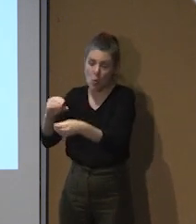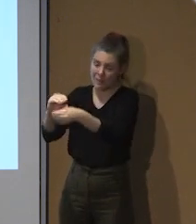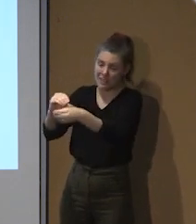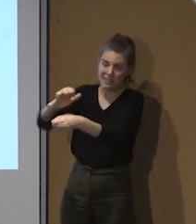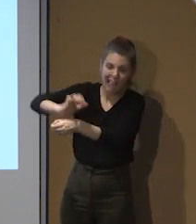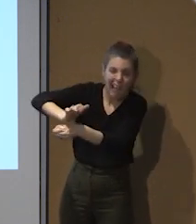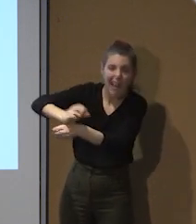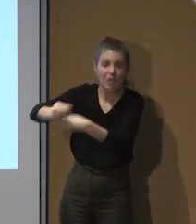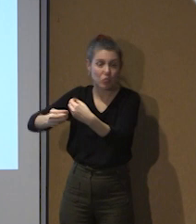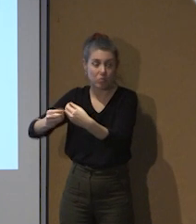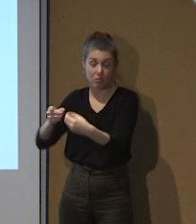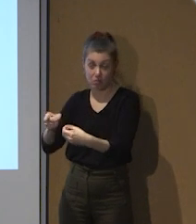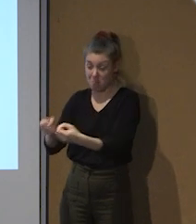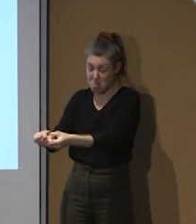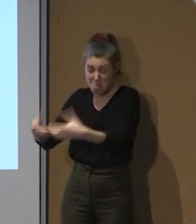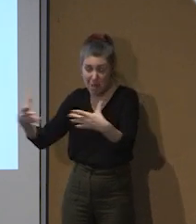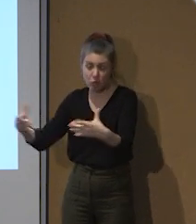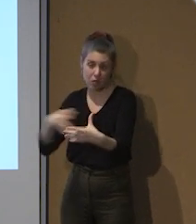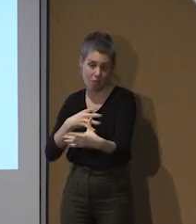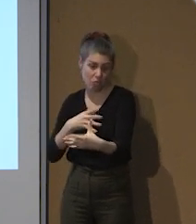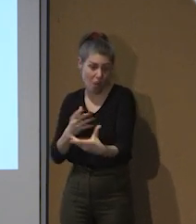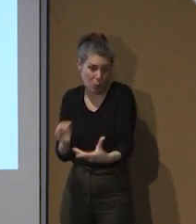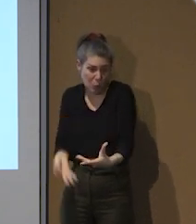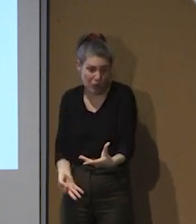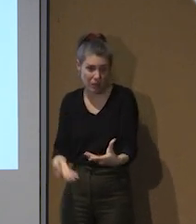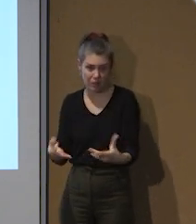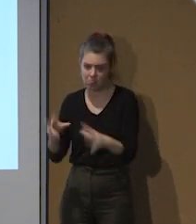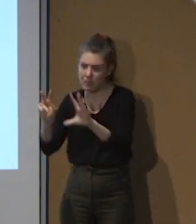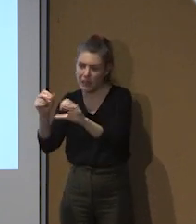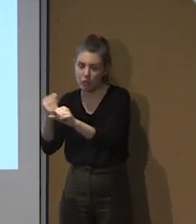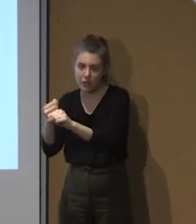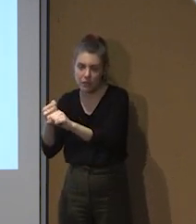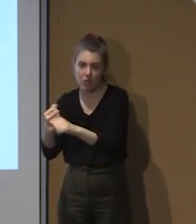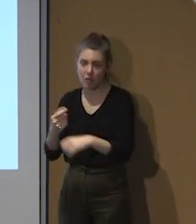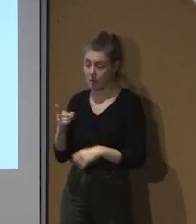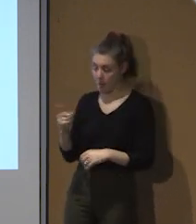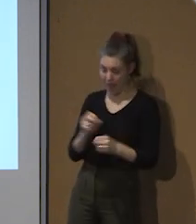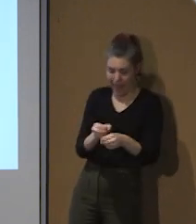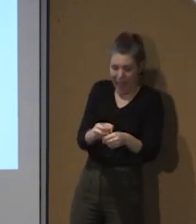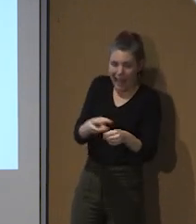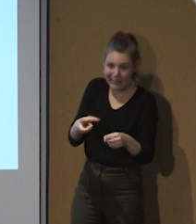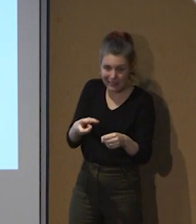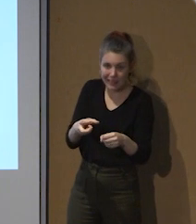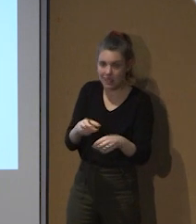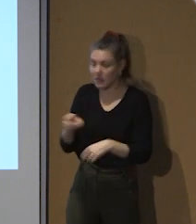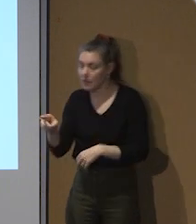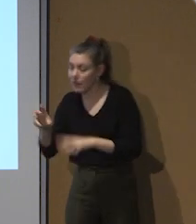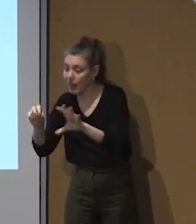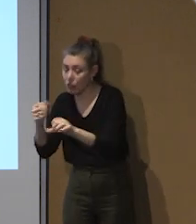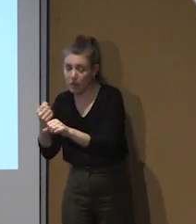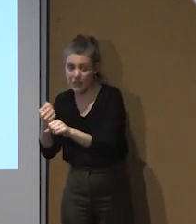pareil, la protrusion discale, sur ce qu'on va appeler la hernie, et finalement, on est à 43% de gens à 80 ans.